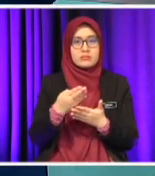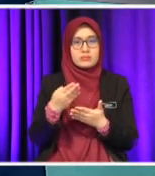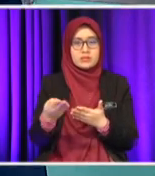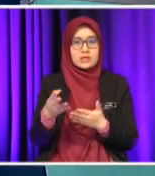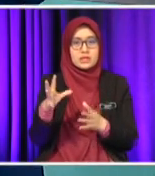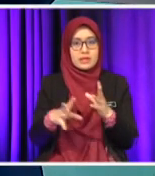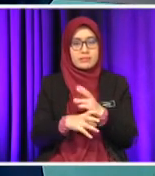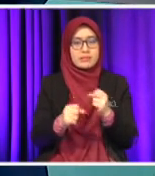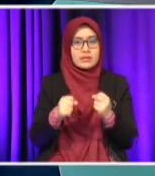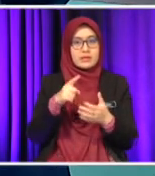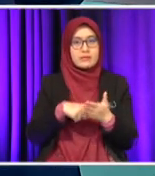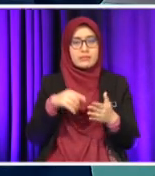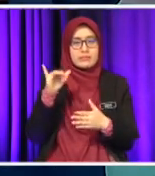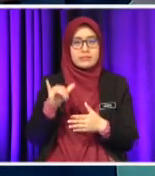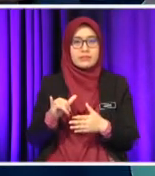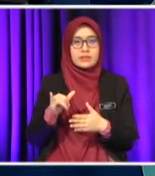dan